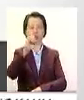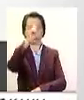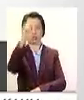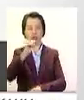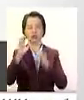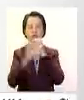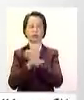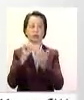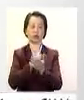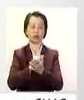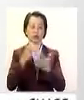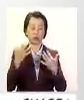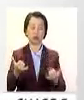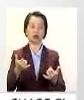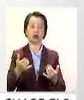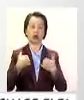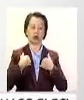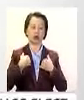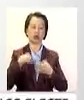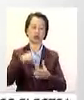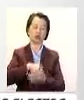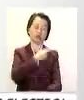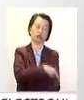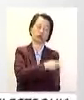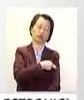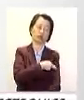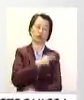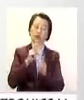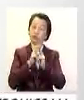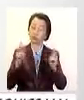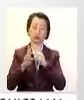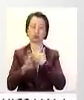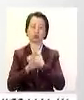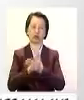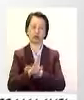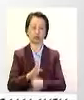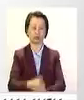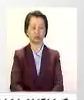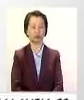mencuba cabaran tersebut dan kini sedang bertarung nyawa di hospital. Sangat berbahaya.